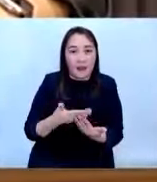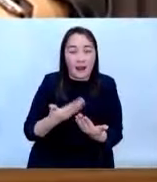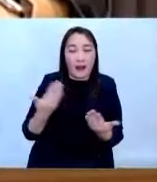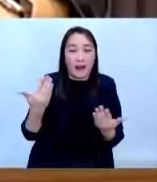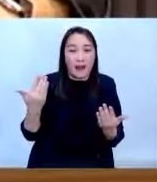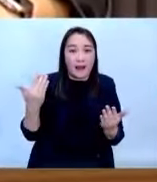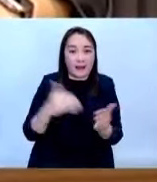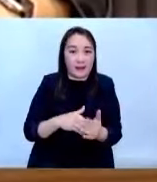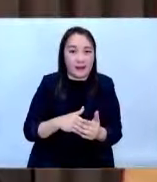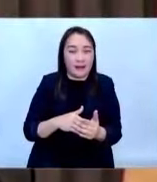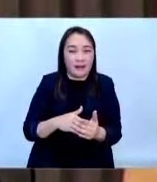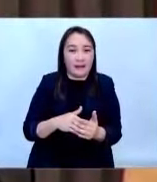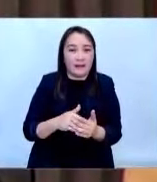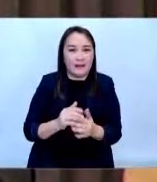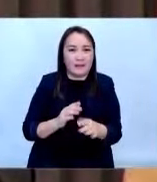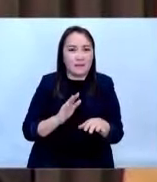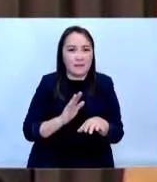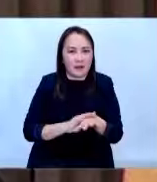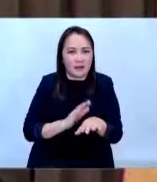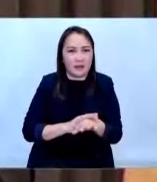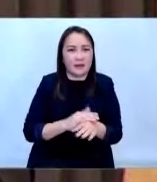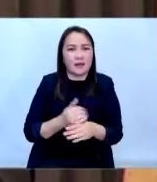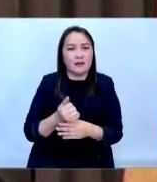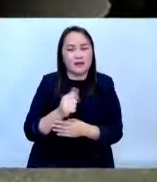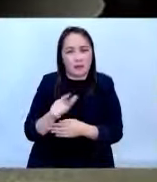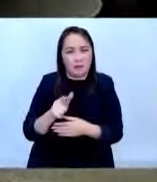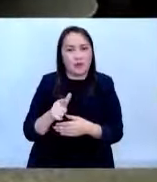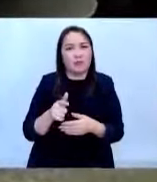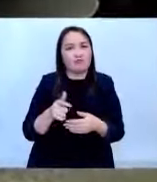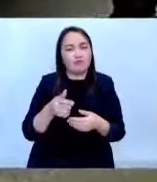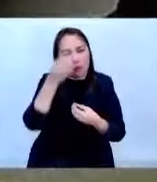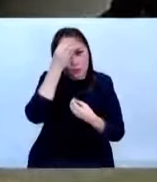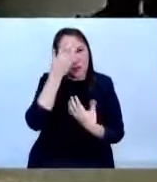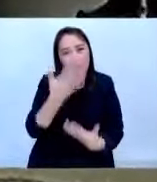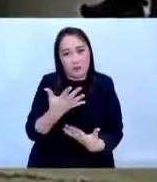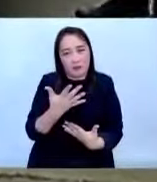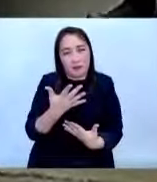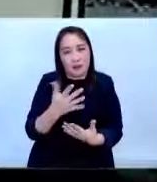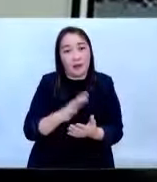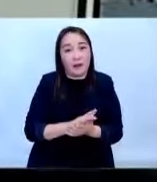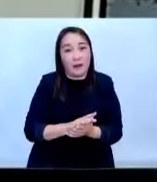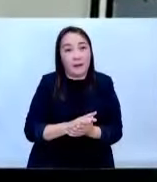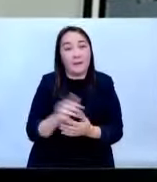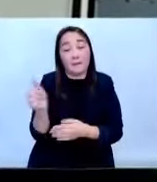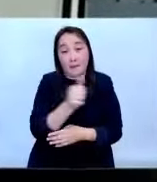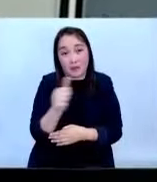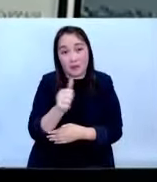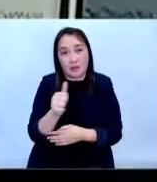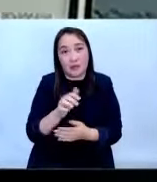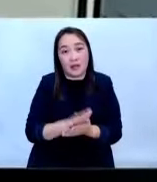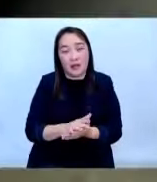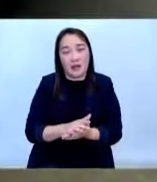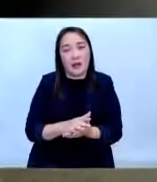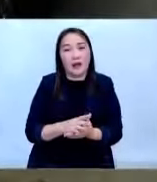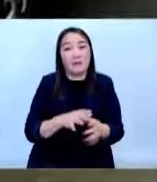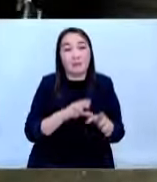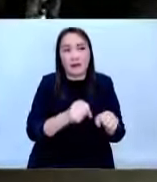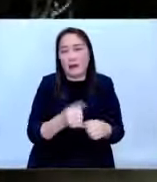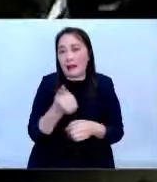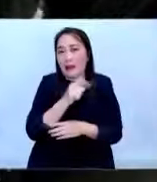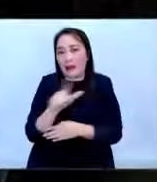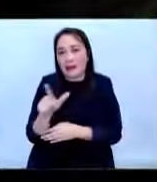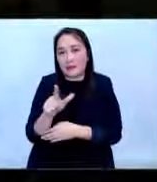MMDA sa publiko na sumunod na lang sa batas trapiko. Paiigtingin din daw nila ng LTO ang panghuhuli sa mga gumagamit ng